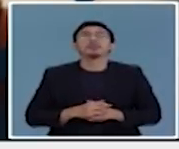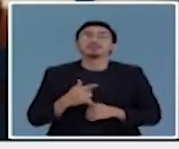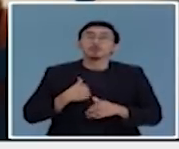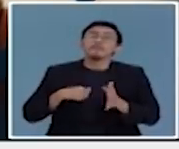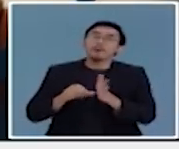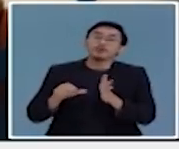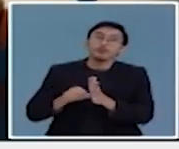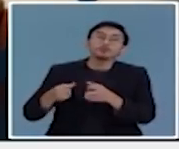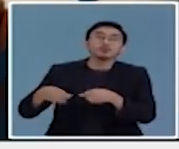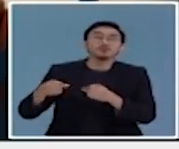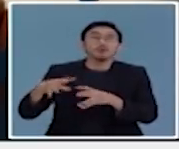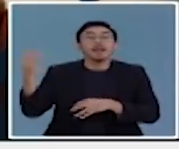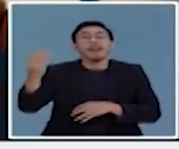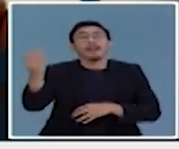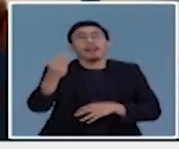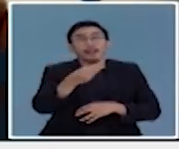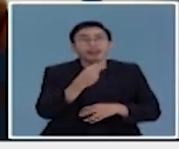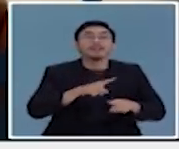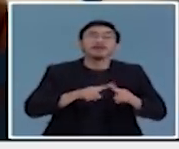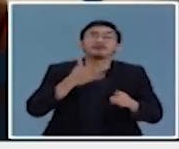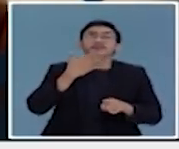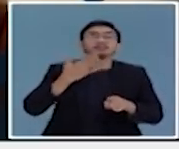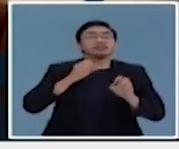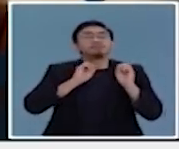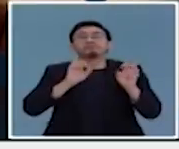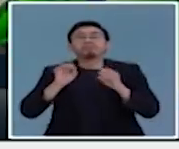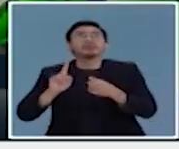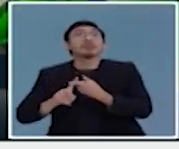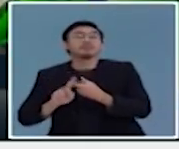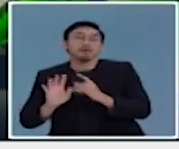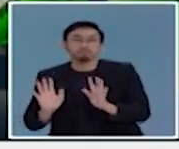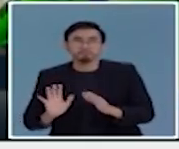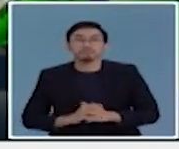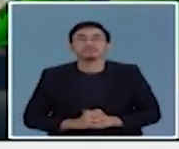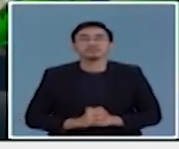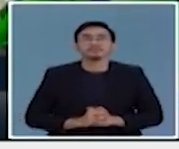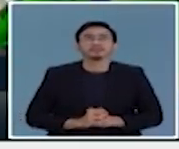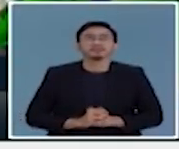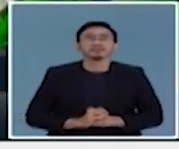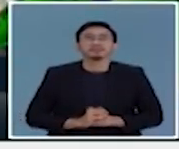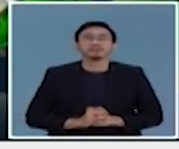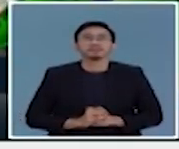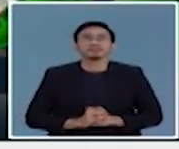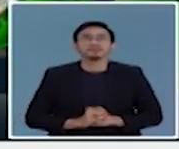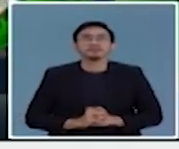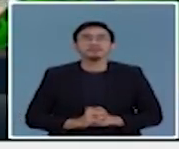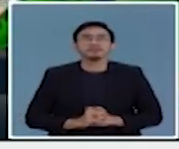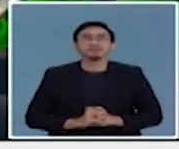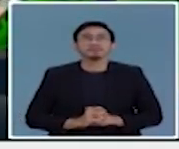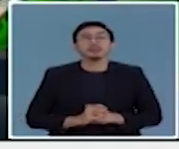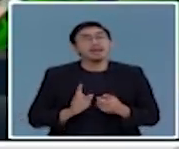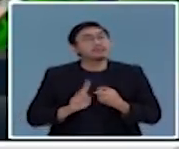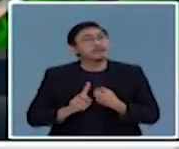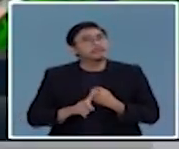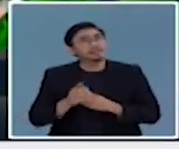ya paling cuma ke teman-teman terdekat gitu. Nah, teman-teman Mas Saiful melihat Mas Saiful sungguh gigih ini untuk